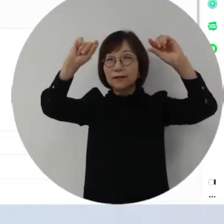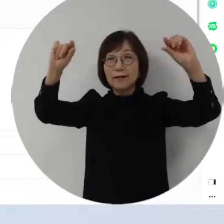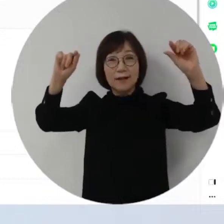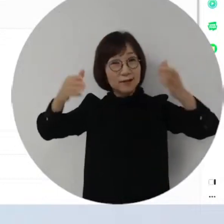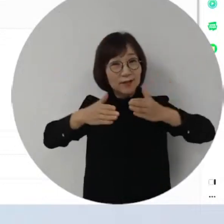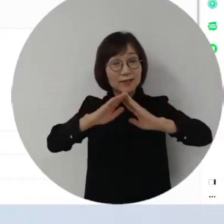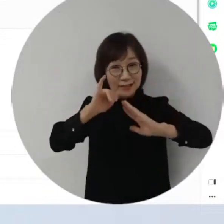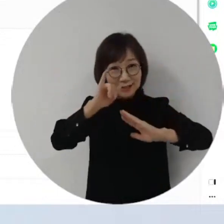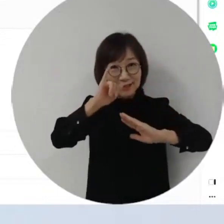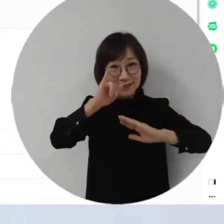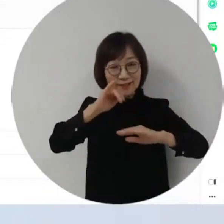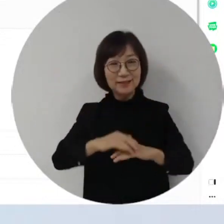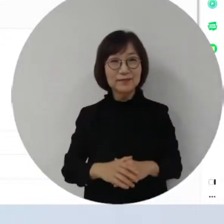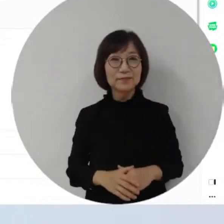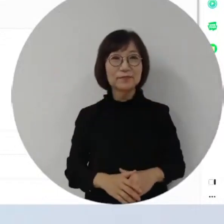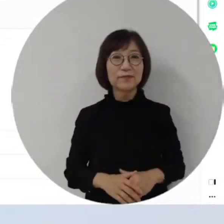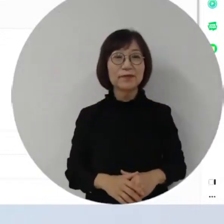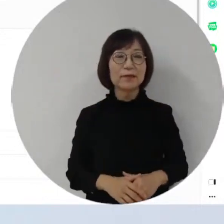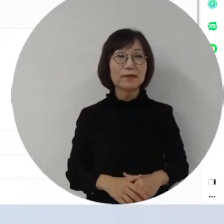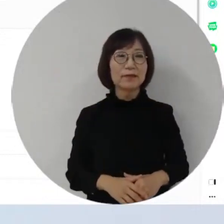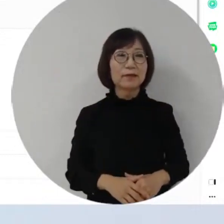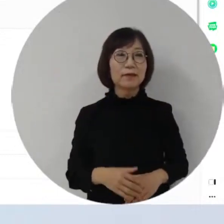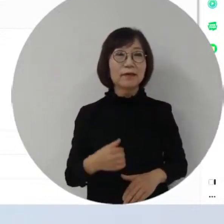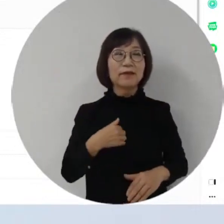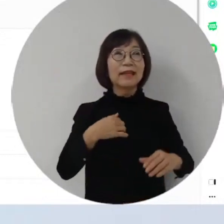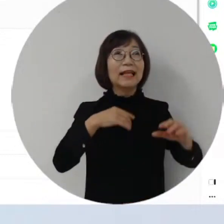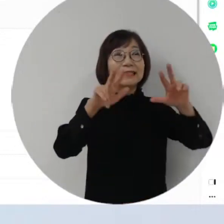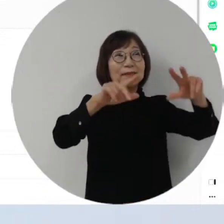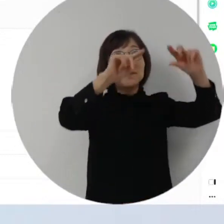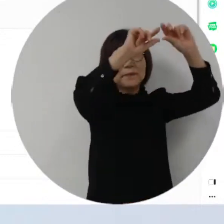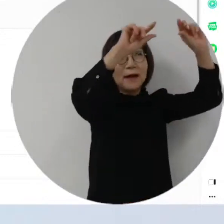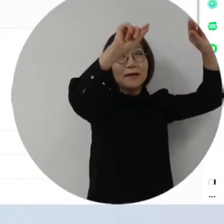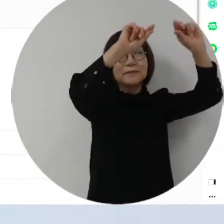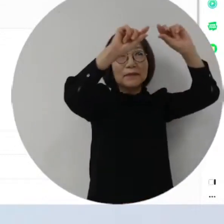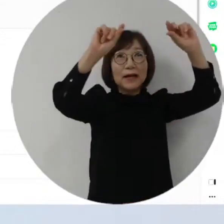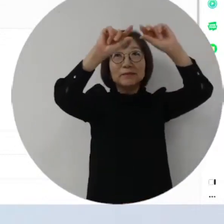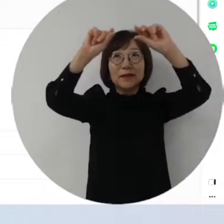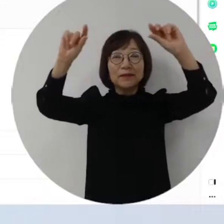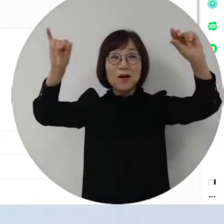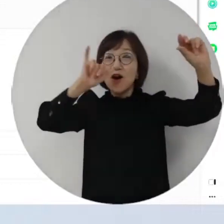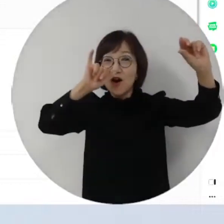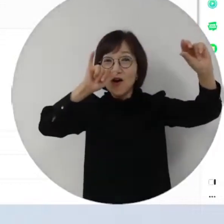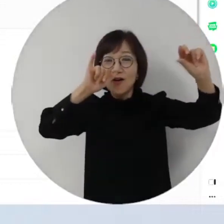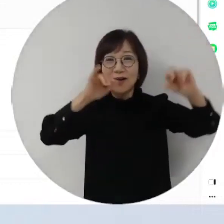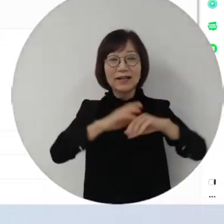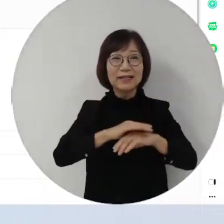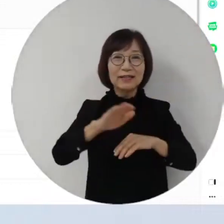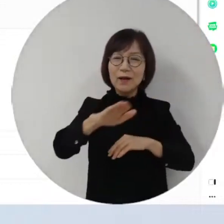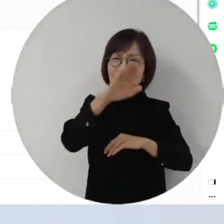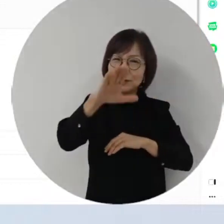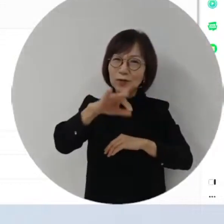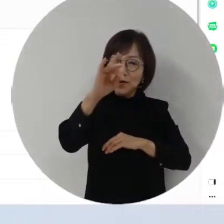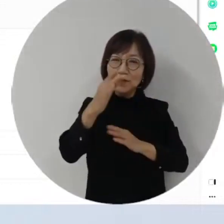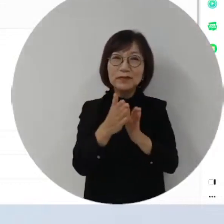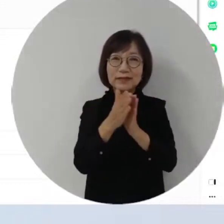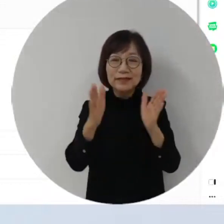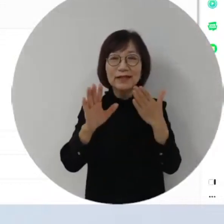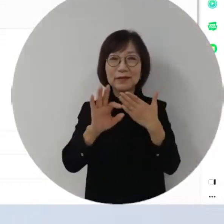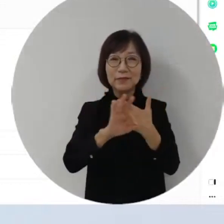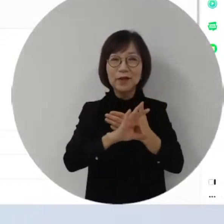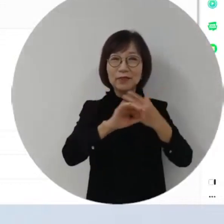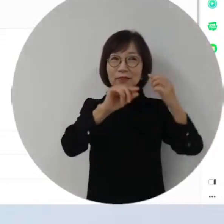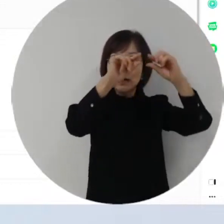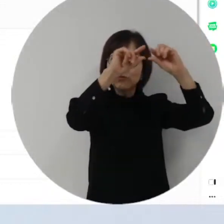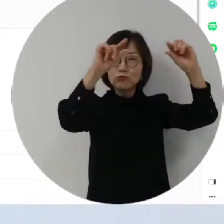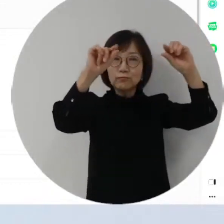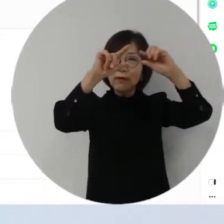여기가 북마크바죠. 저는 지금 북마크바가 나와 있어요. 여러분들 처음 실행하시면 이 북마크바는 안 나와 있을